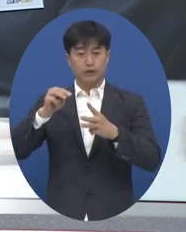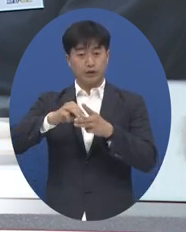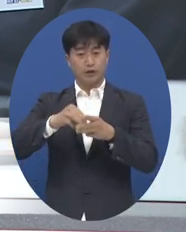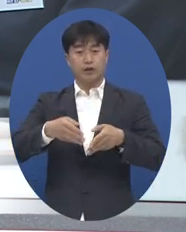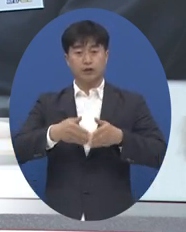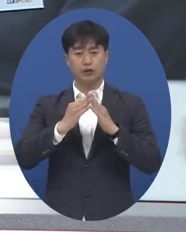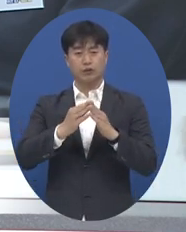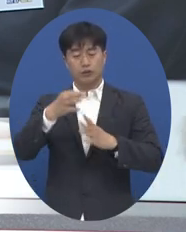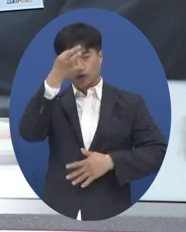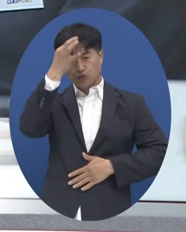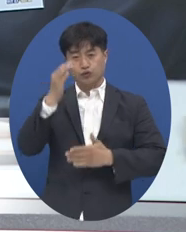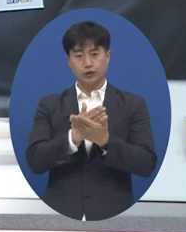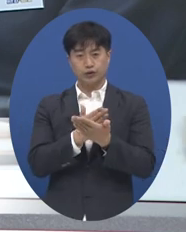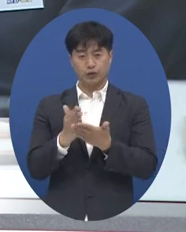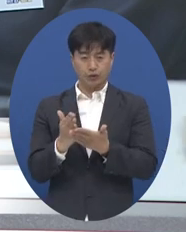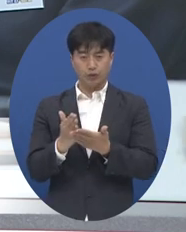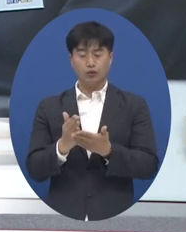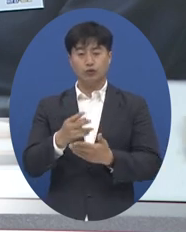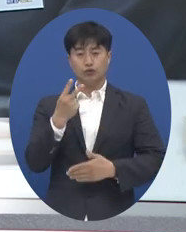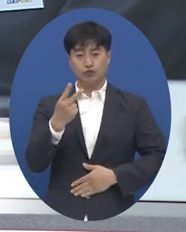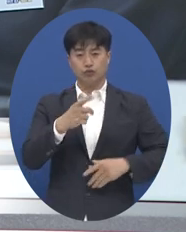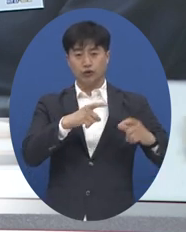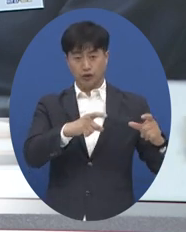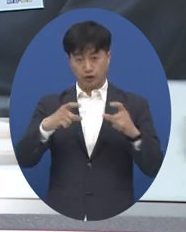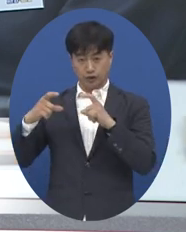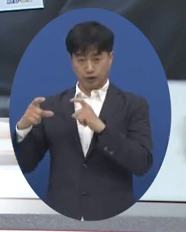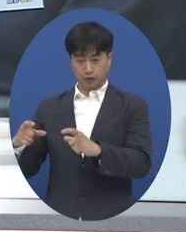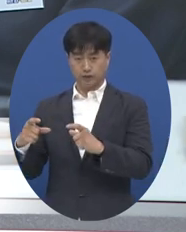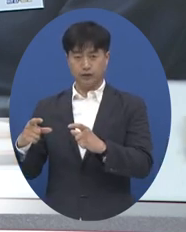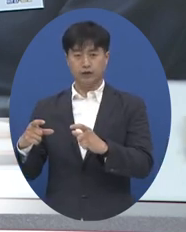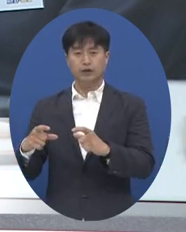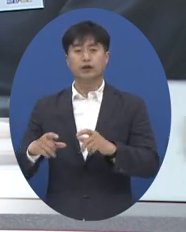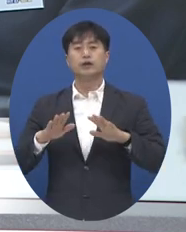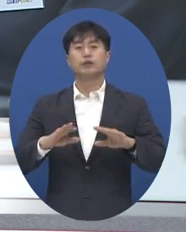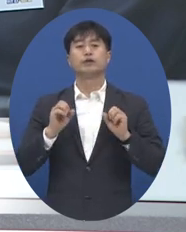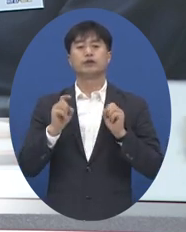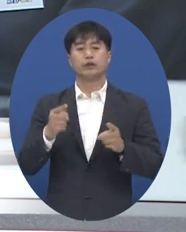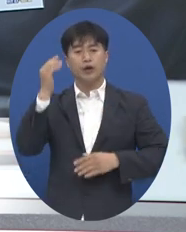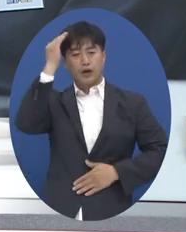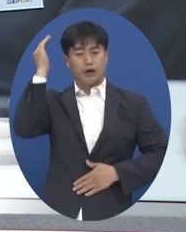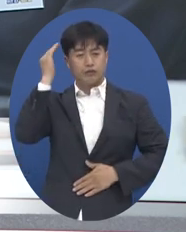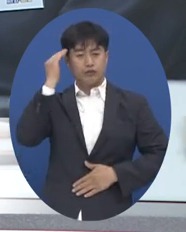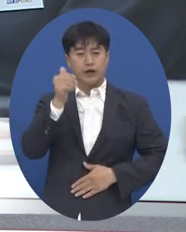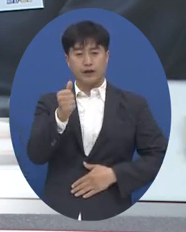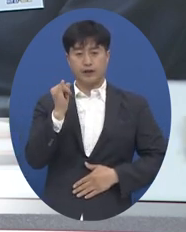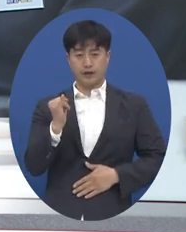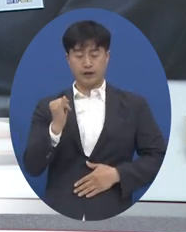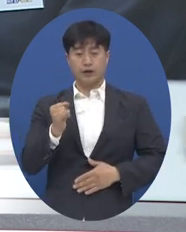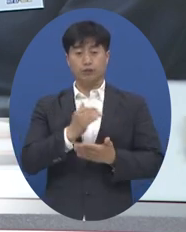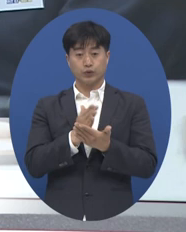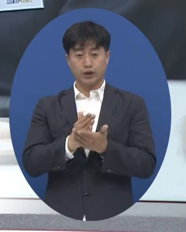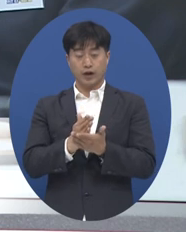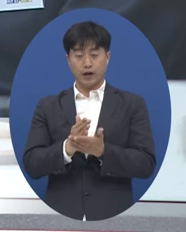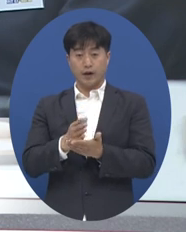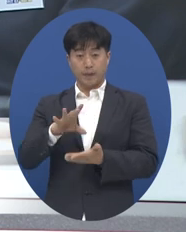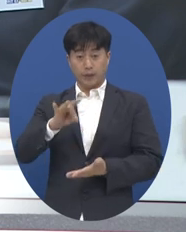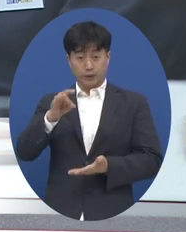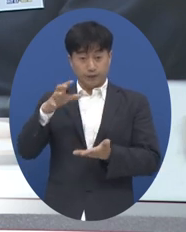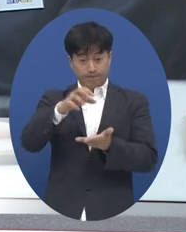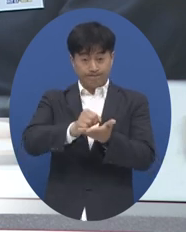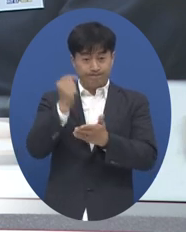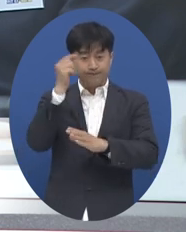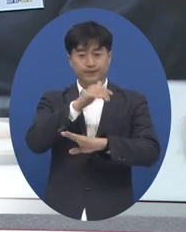를 만들어 노하우를 공유하는 등 2 광역 지자체 는 이번 계기로 대한민국 인공지능 분야를 선점하겠다는